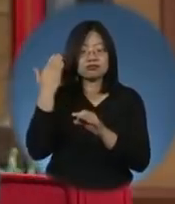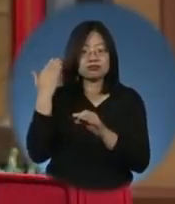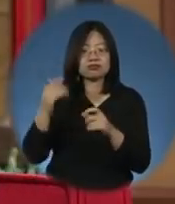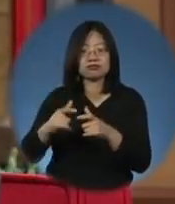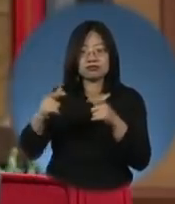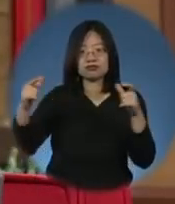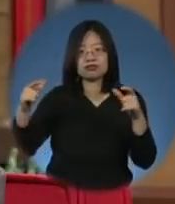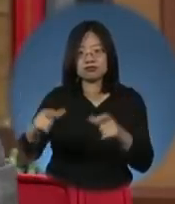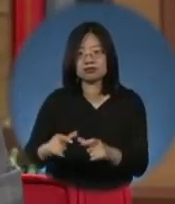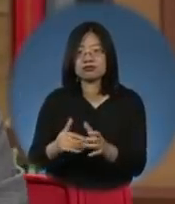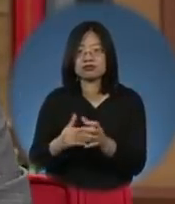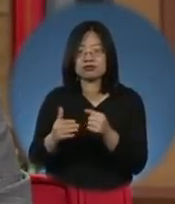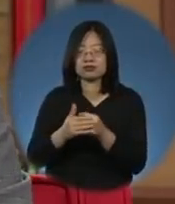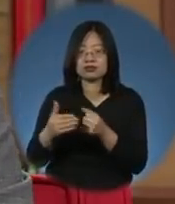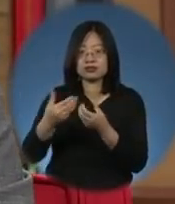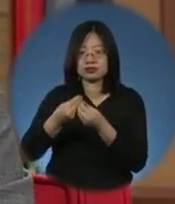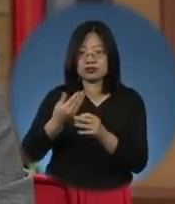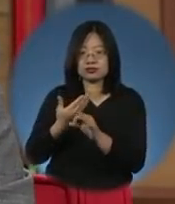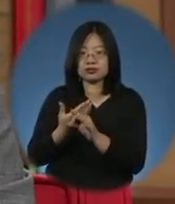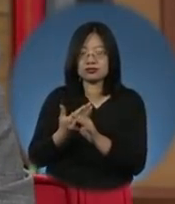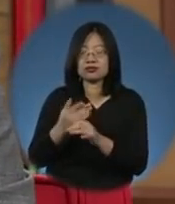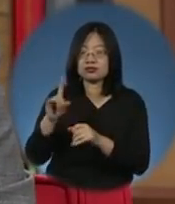컸는데 지금 줄어드니까. 예컨대